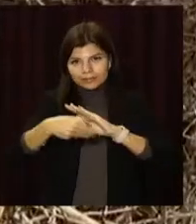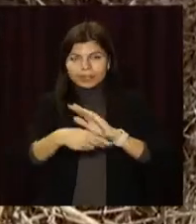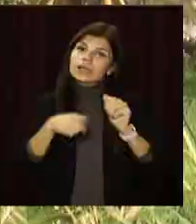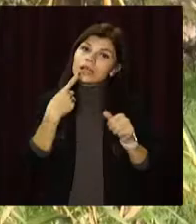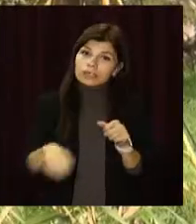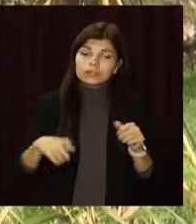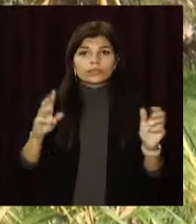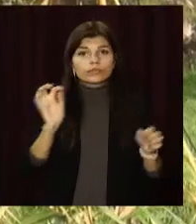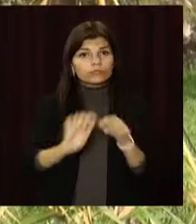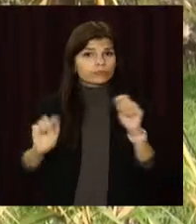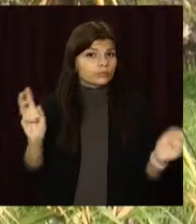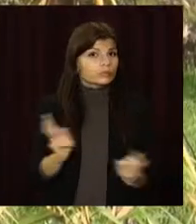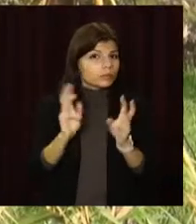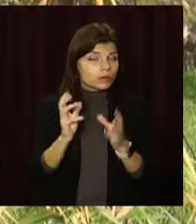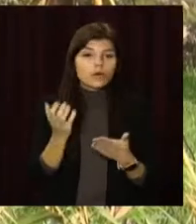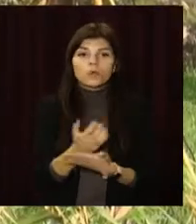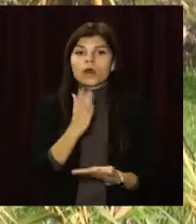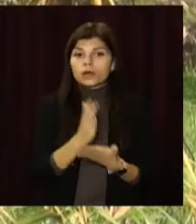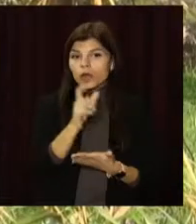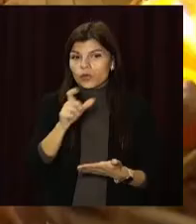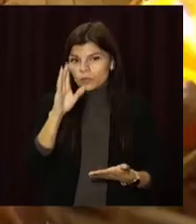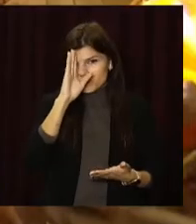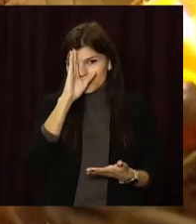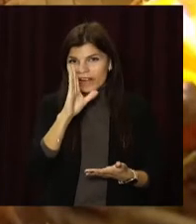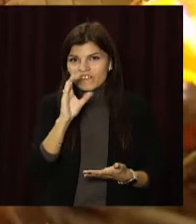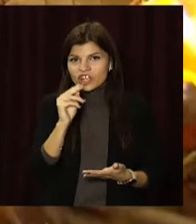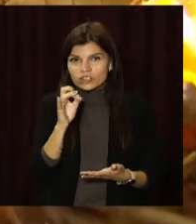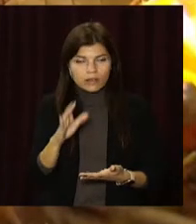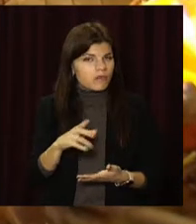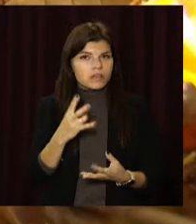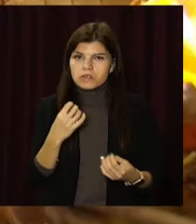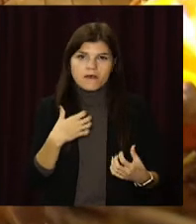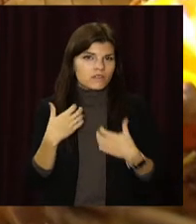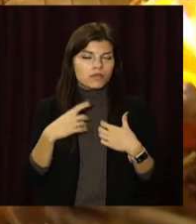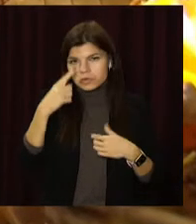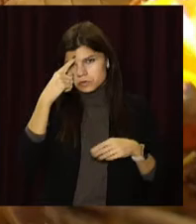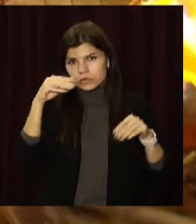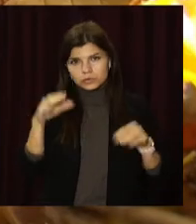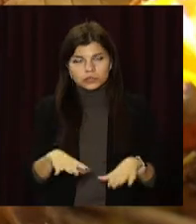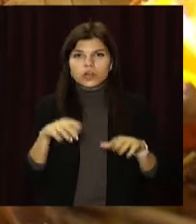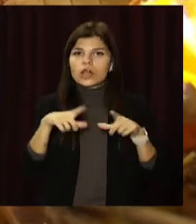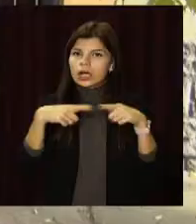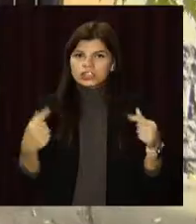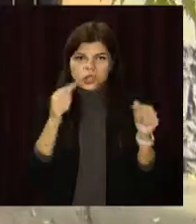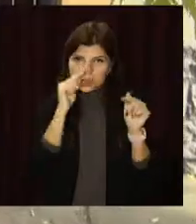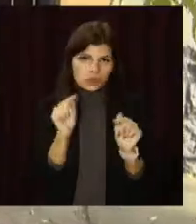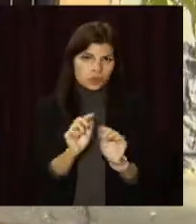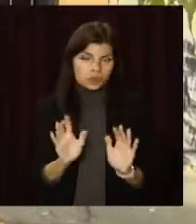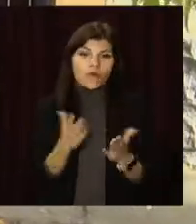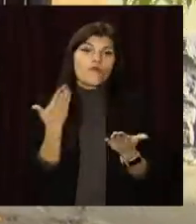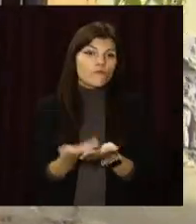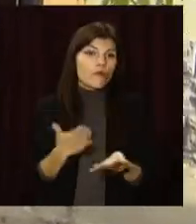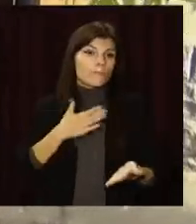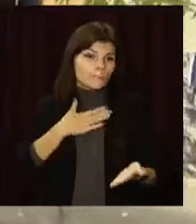спалювати? Проте такі питання не хвилюють В'ячеслава. Для себе вирішив однозначно – листя не чіпати. Ось моя